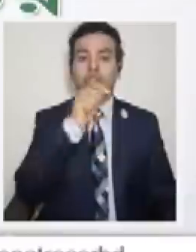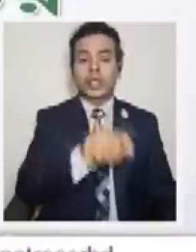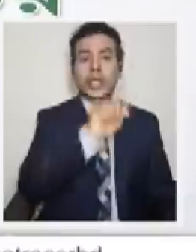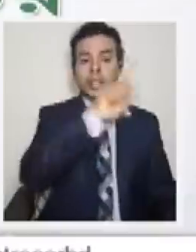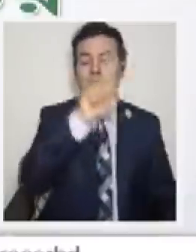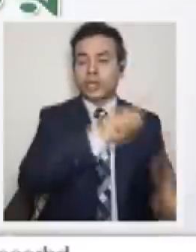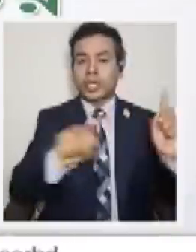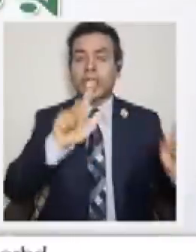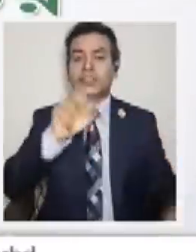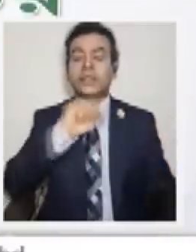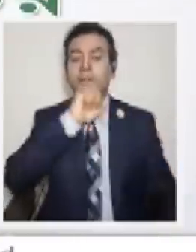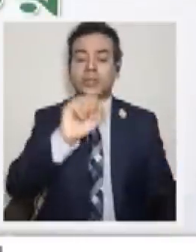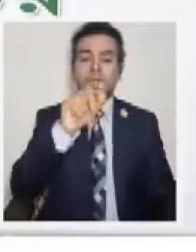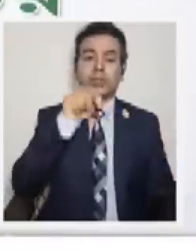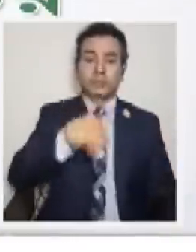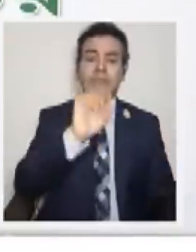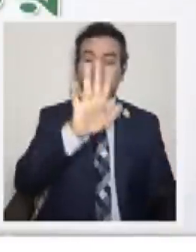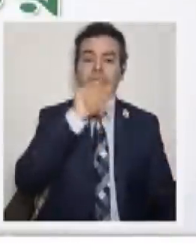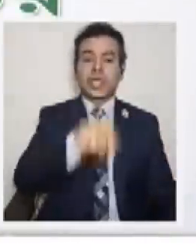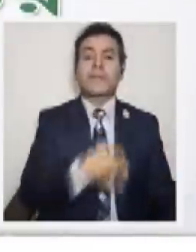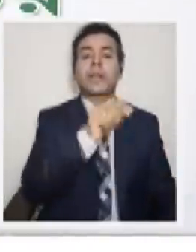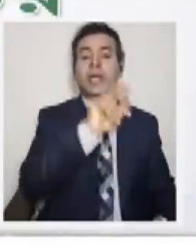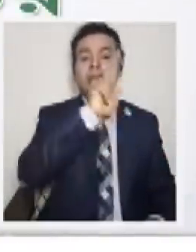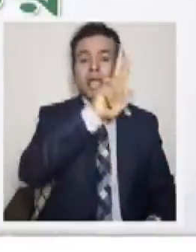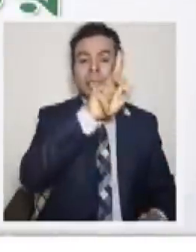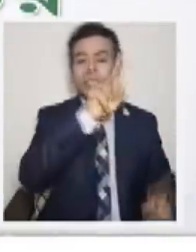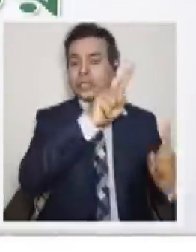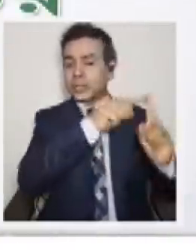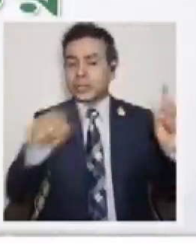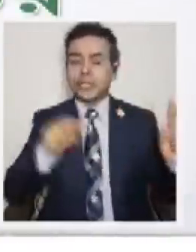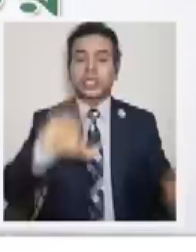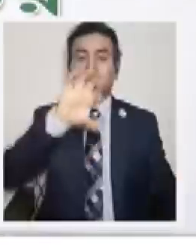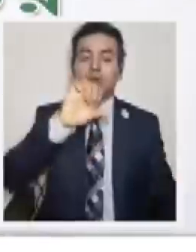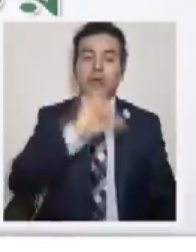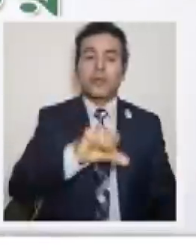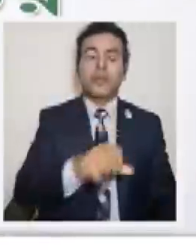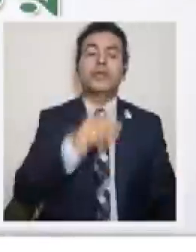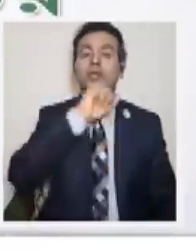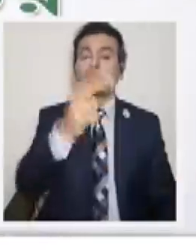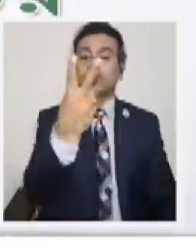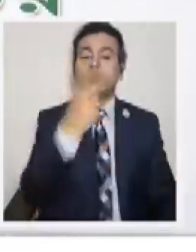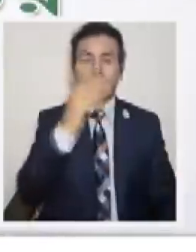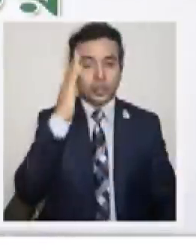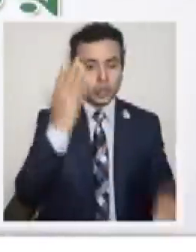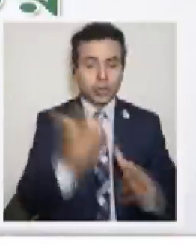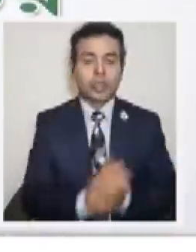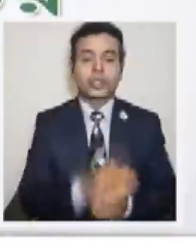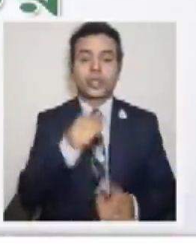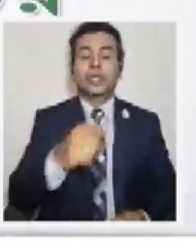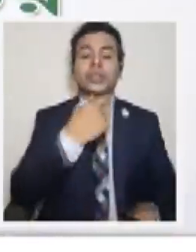18 জন, 61 থেকে 70 10 জন, 71 থেকে 80 5 জন এবং 81 থেকে 90 বছরের মধ্যে